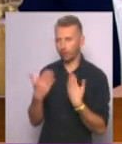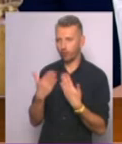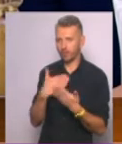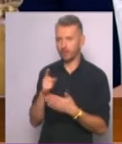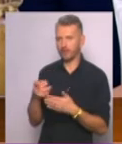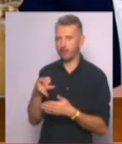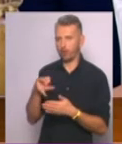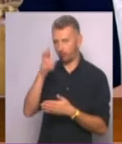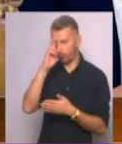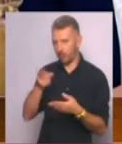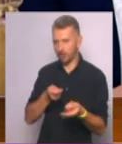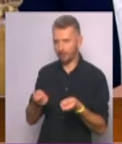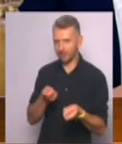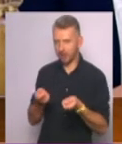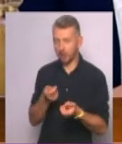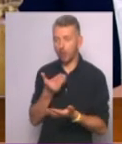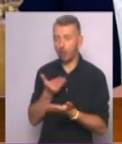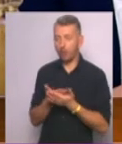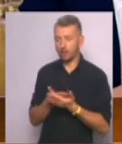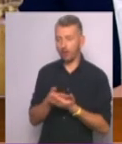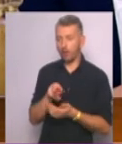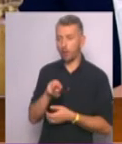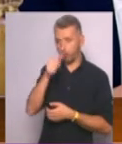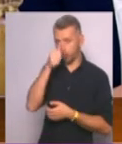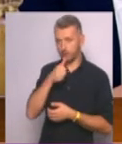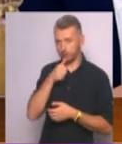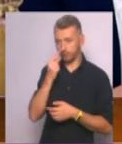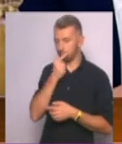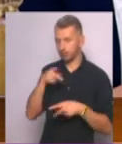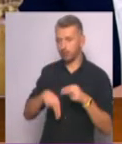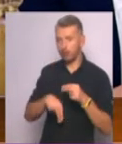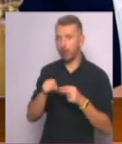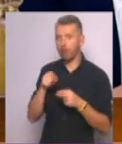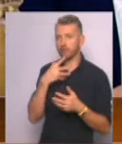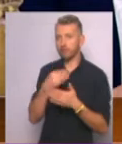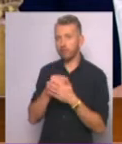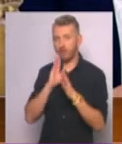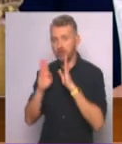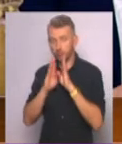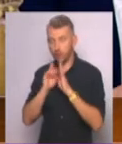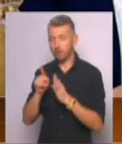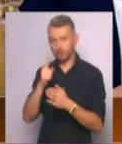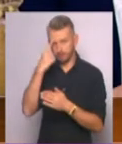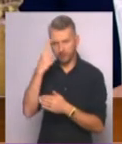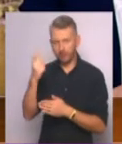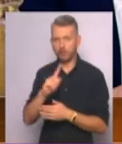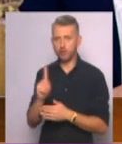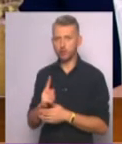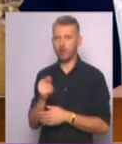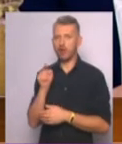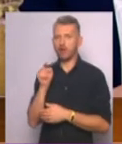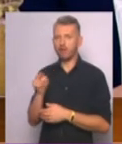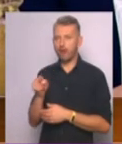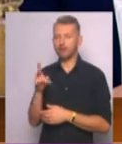районною держадміністрацією. І ось в кінці лютого ви на вашій сторінці в соцмережі особисто заявили про те, що вас на